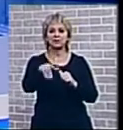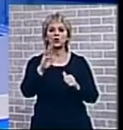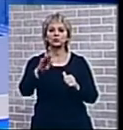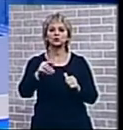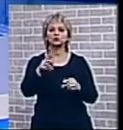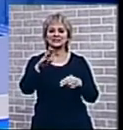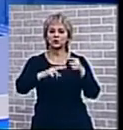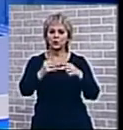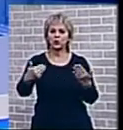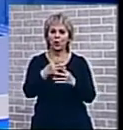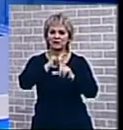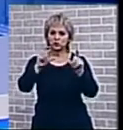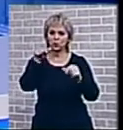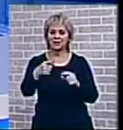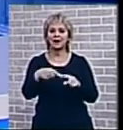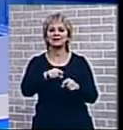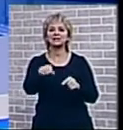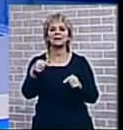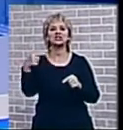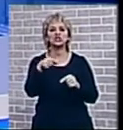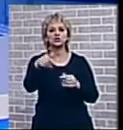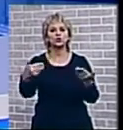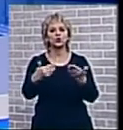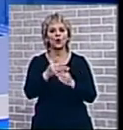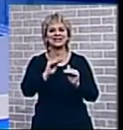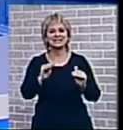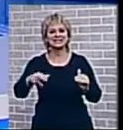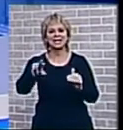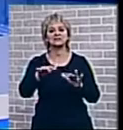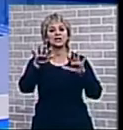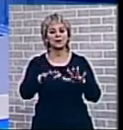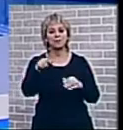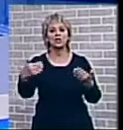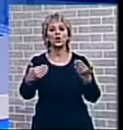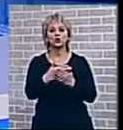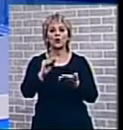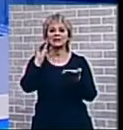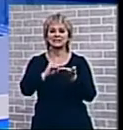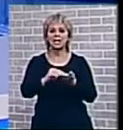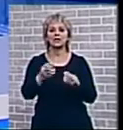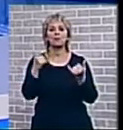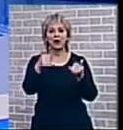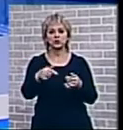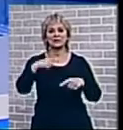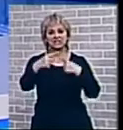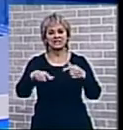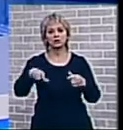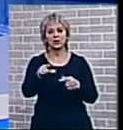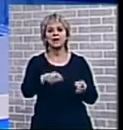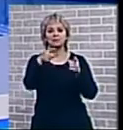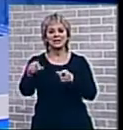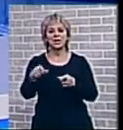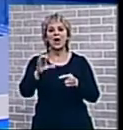будут строиться новые школы. Об этом, а также о тысячах новых детсадовских мест, новом знаке «Почетная династия Дона» и